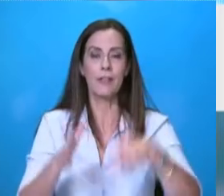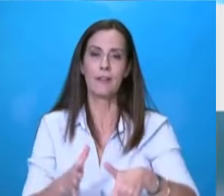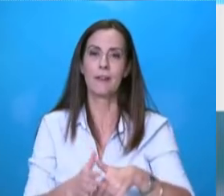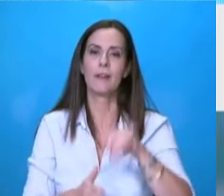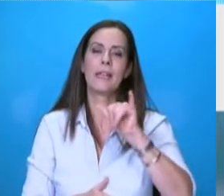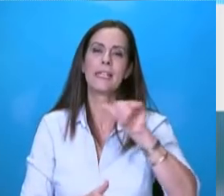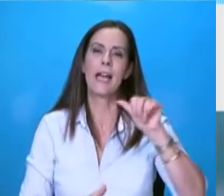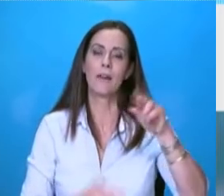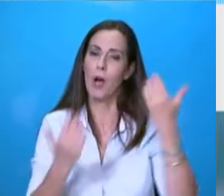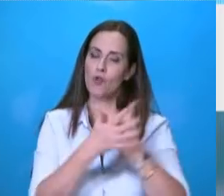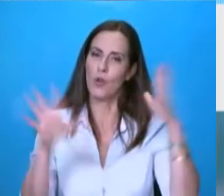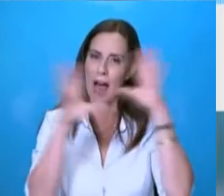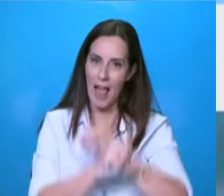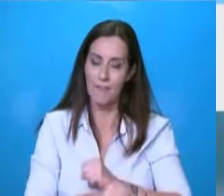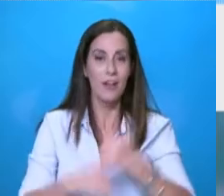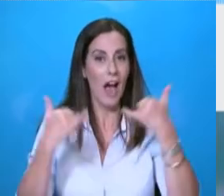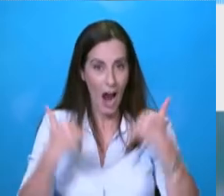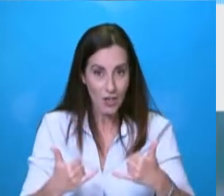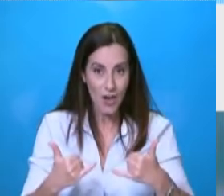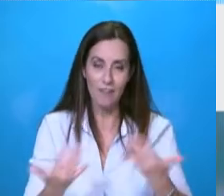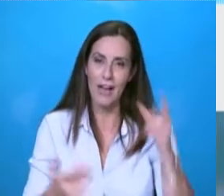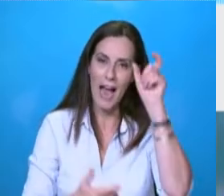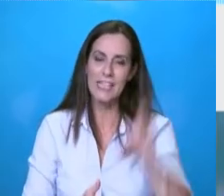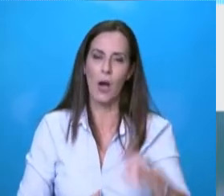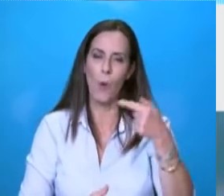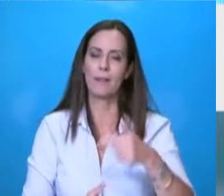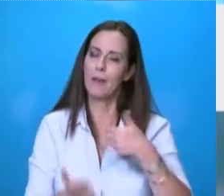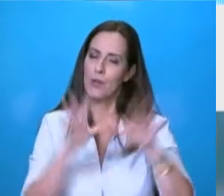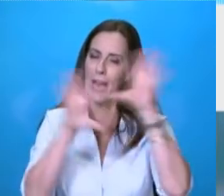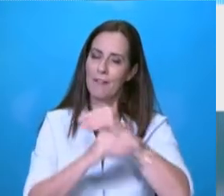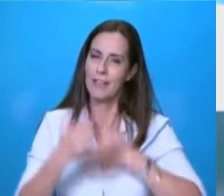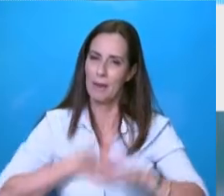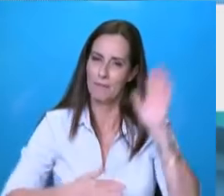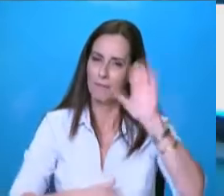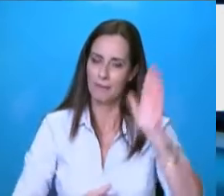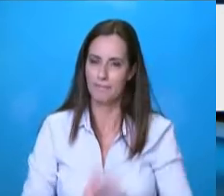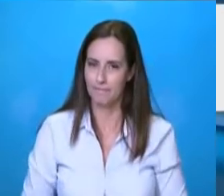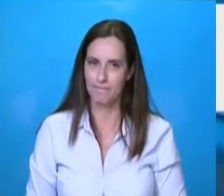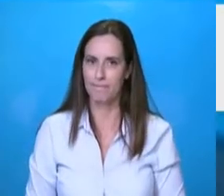ויינרב עם חדשות הלילה. עכשיו, האזרח גואטה. המשך ערב טוב, להתראות.